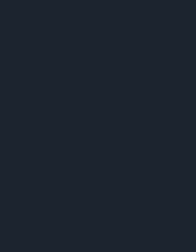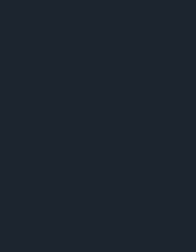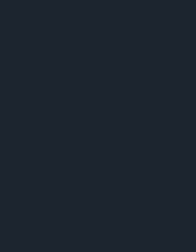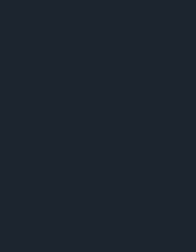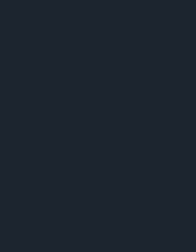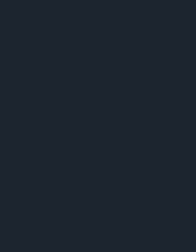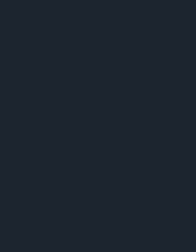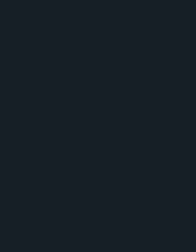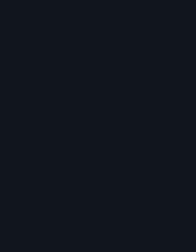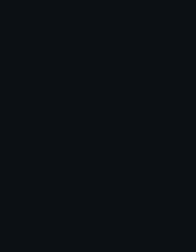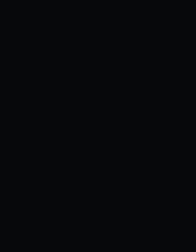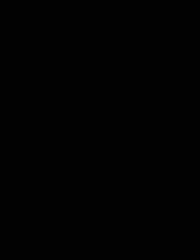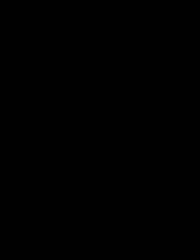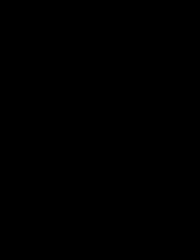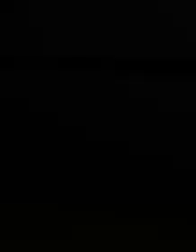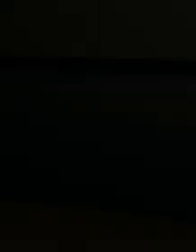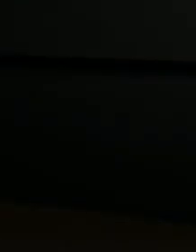Dziękujemy.